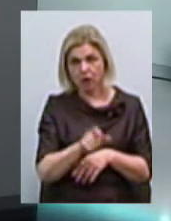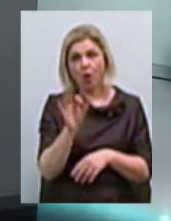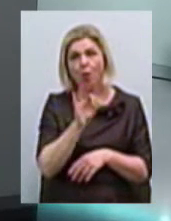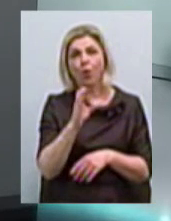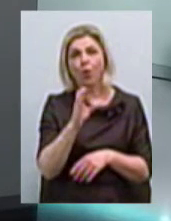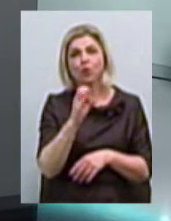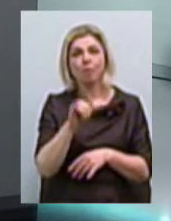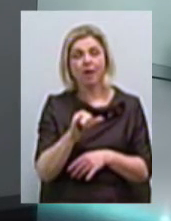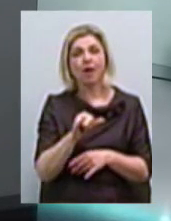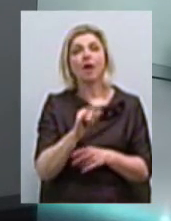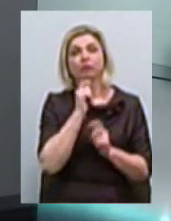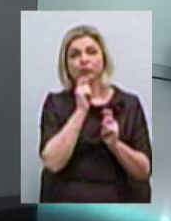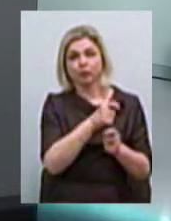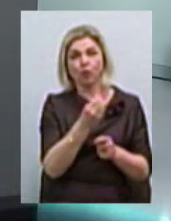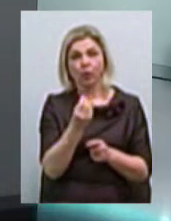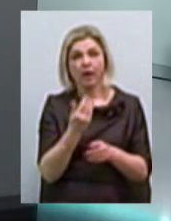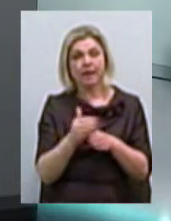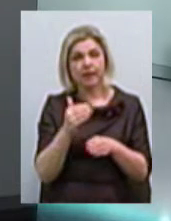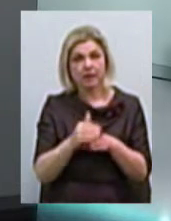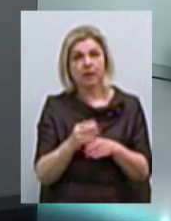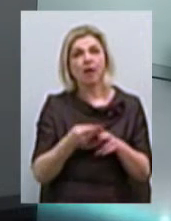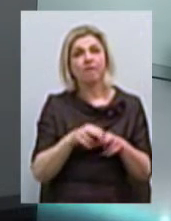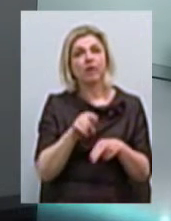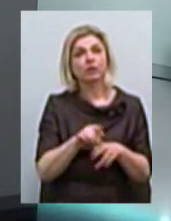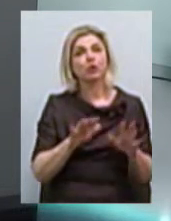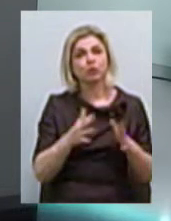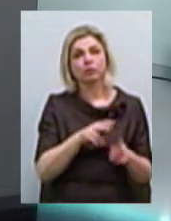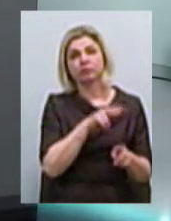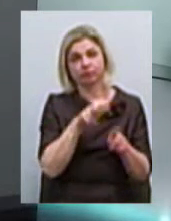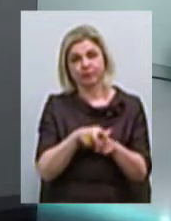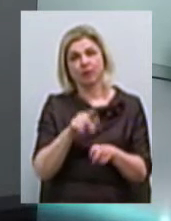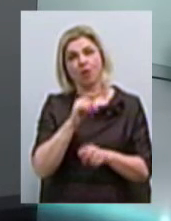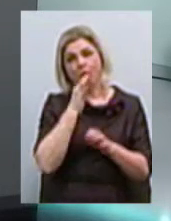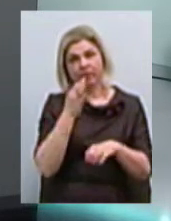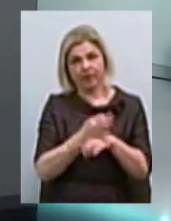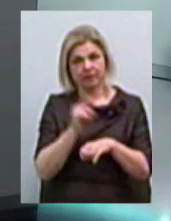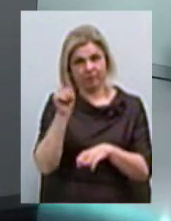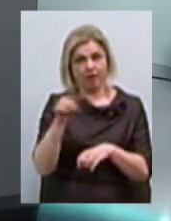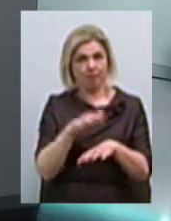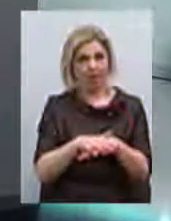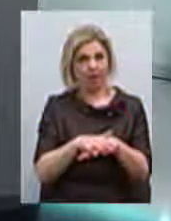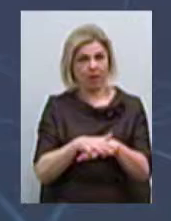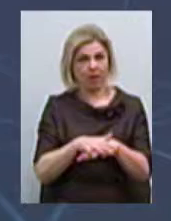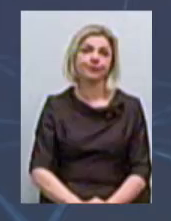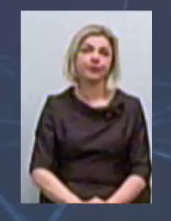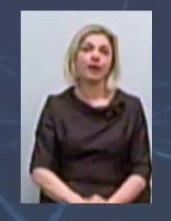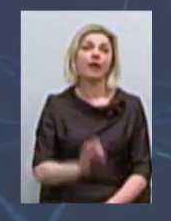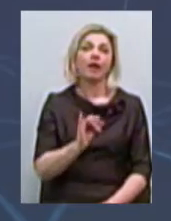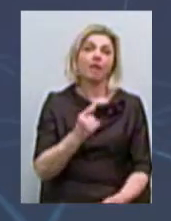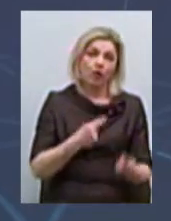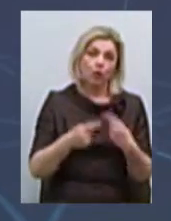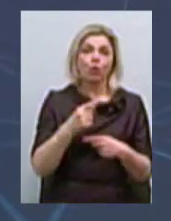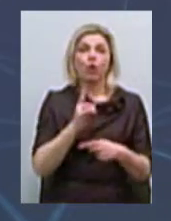прощеного кредиту. У цьому випадку обов'язок щодо сплати податків покладається на банк. Спасибі. І повертаємося